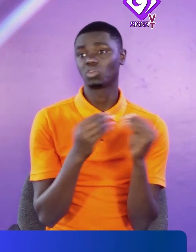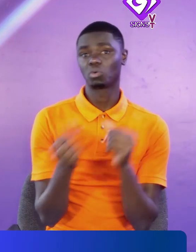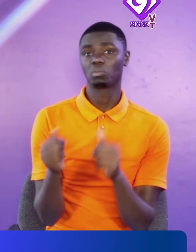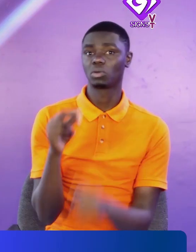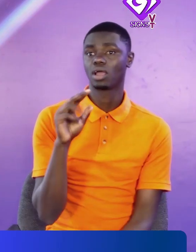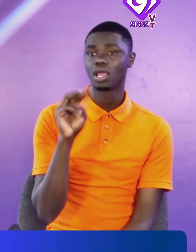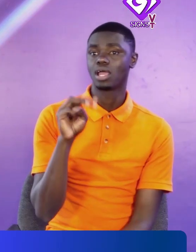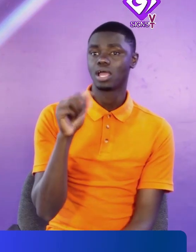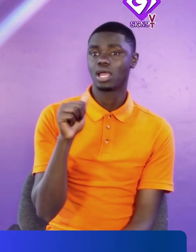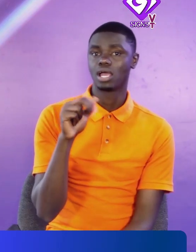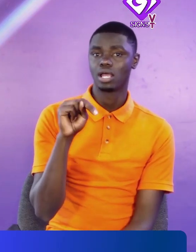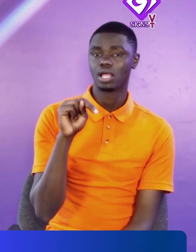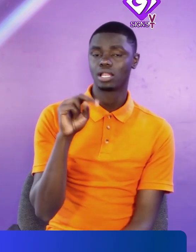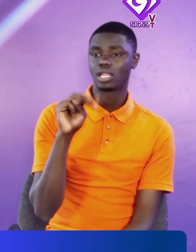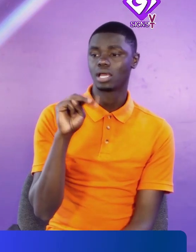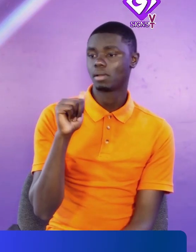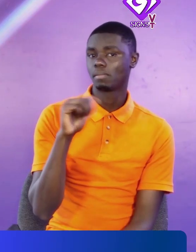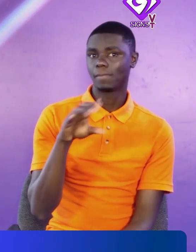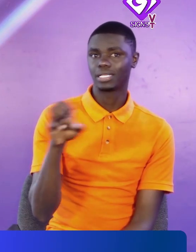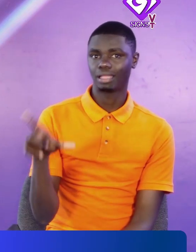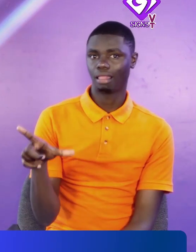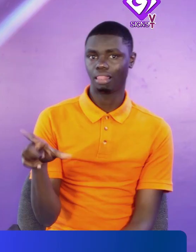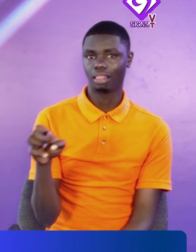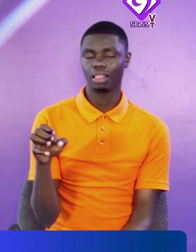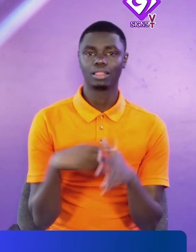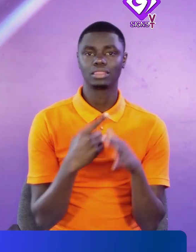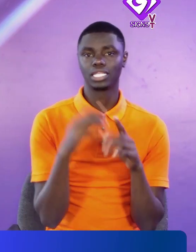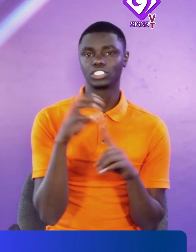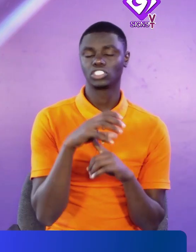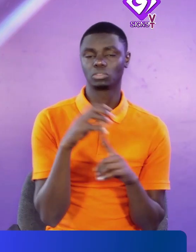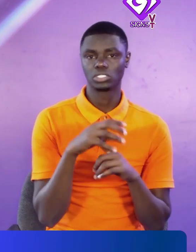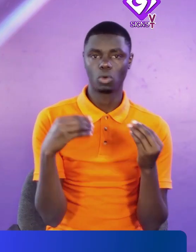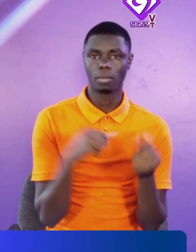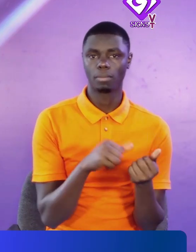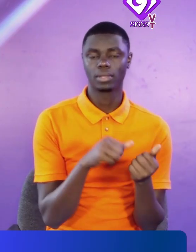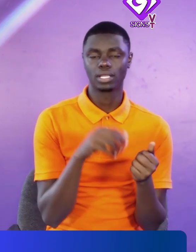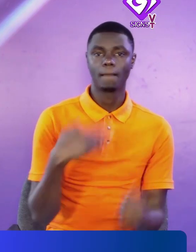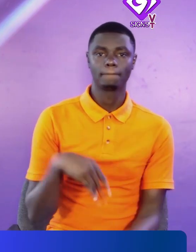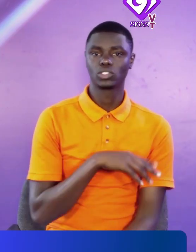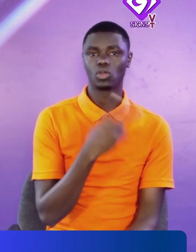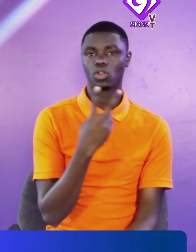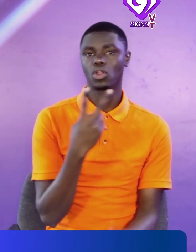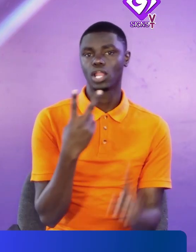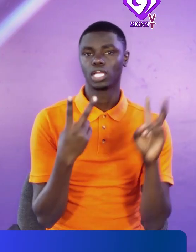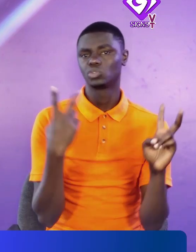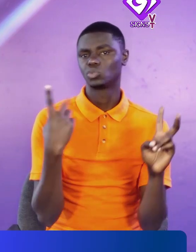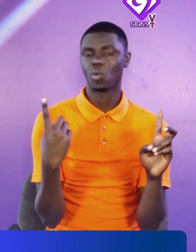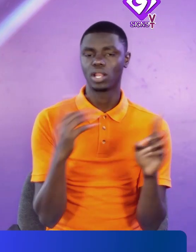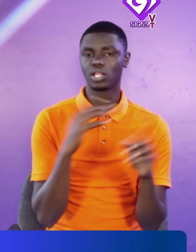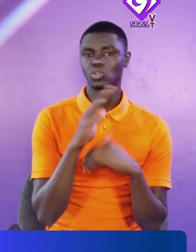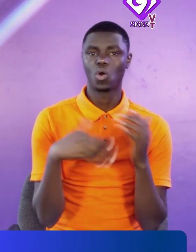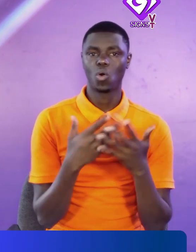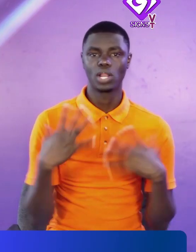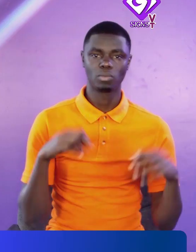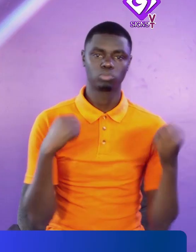wakakuja weekend wakashinda. Then Champions League wamepiga Barcelona 2-1 away manze. Kila mtu anaipigia PSG